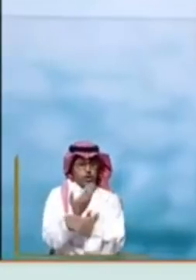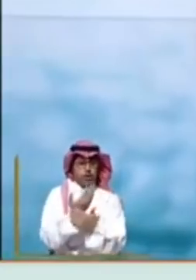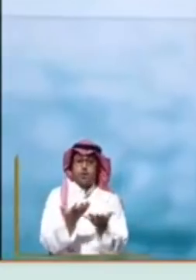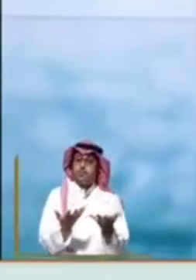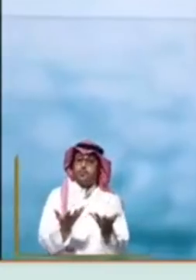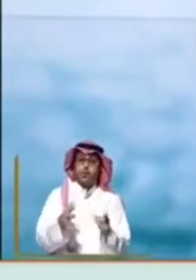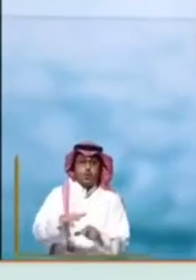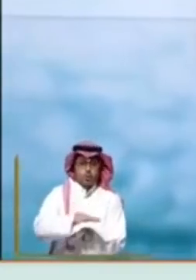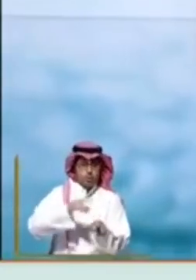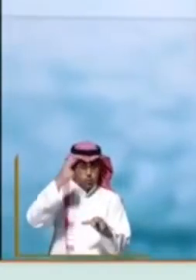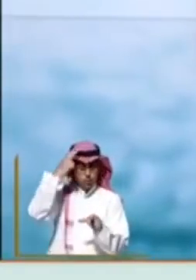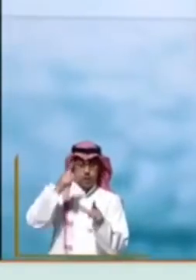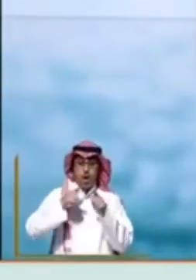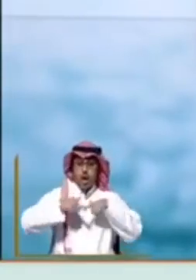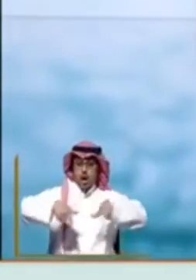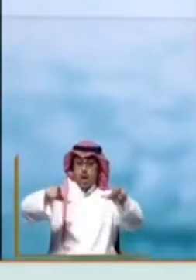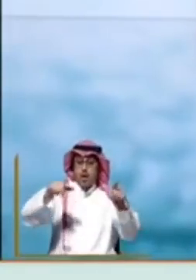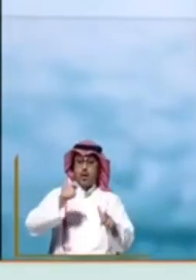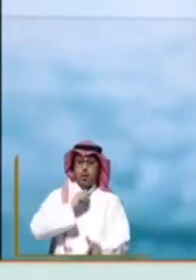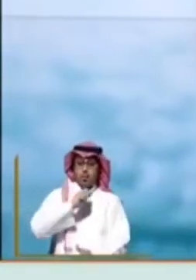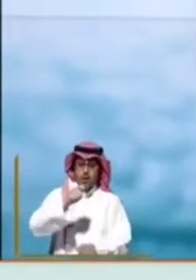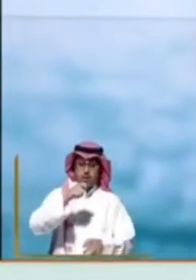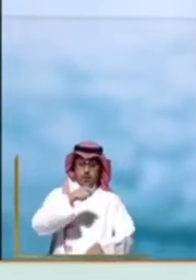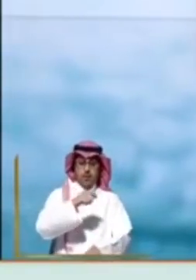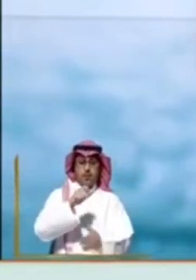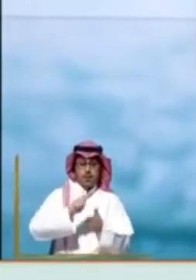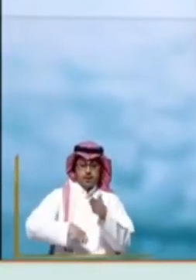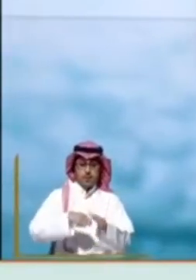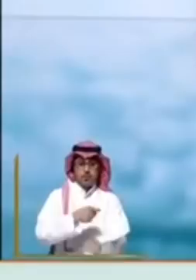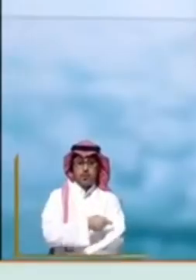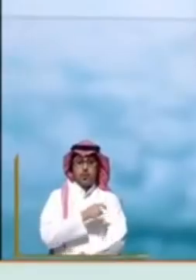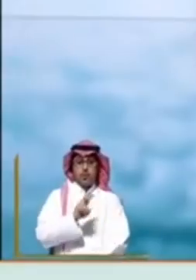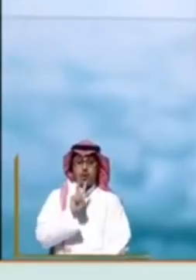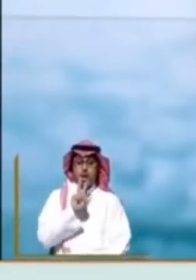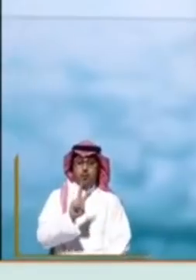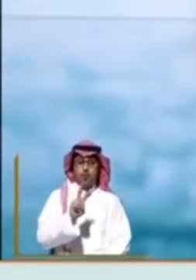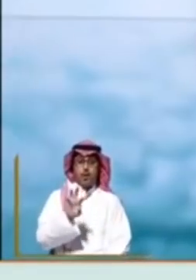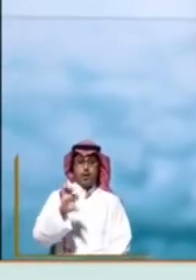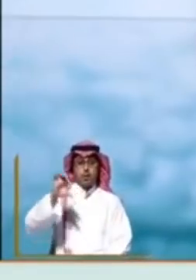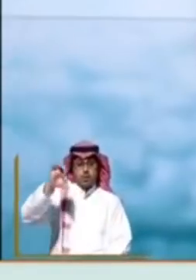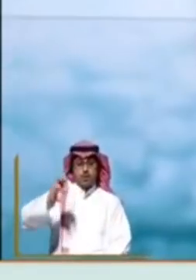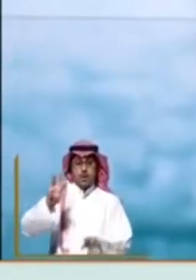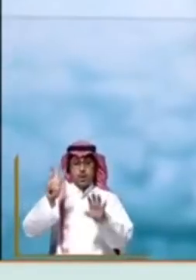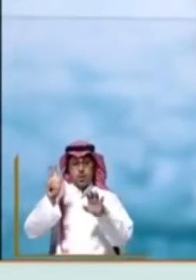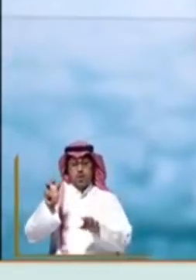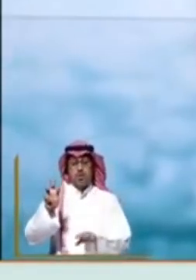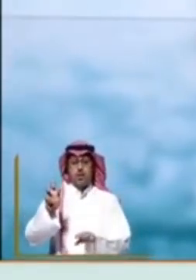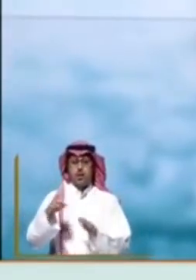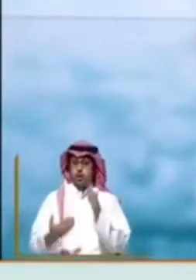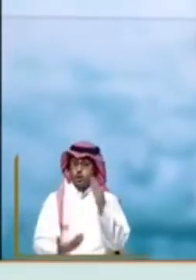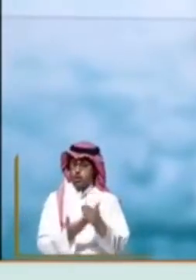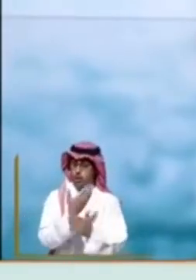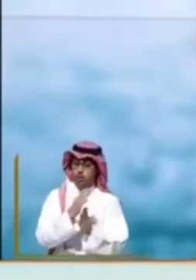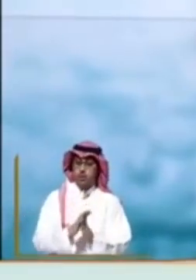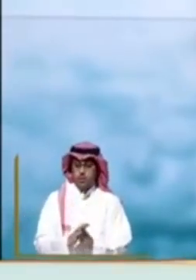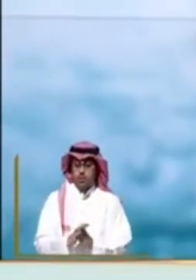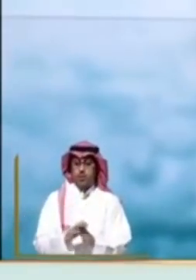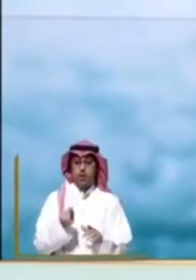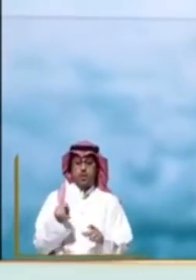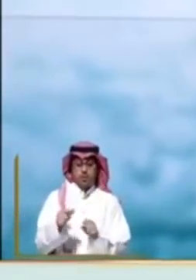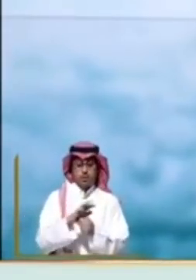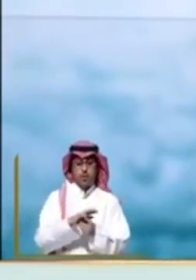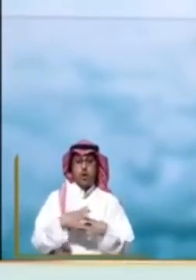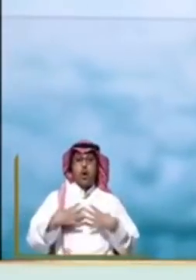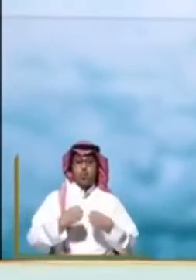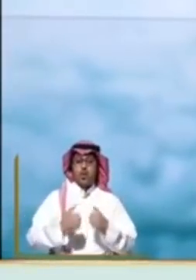كورونا بالمملكة، أعلن الدكتور العبد العالي تسجيل 2039 حالة مؤكدة جديدة مصابة بالفيروس، فيما بلغ